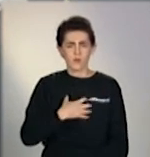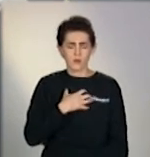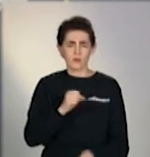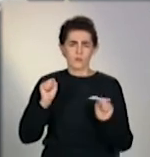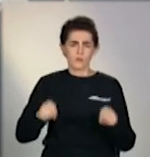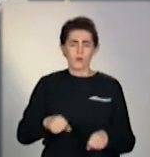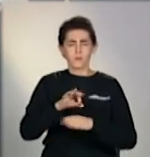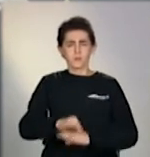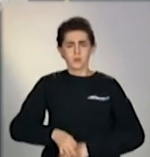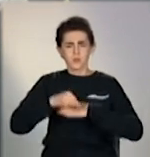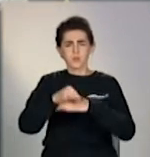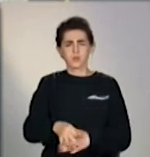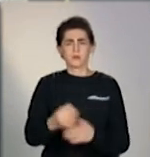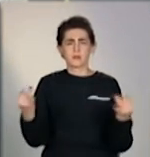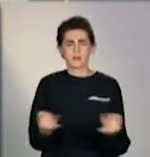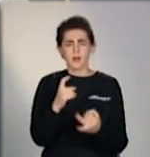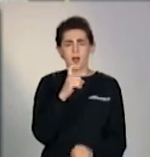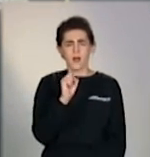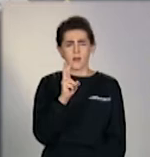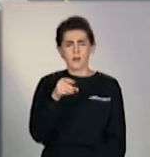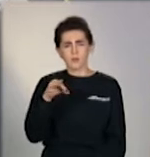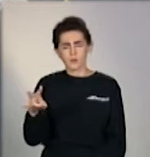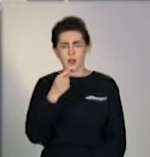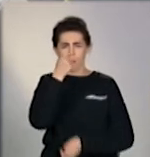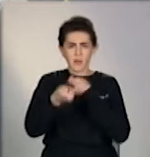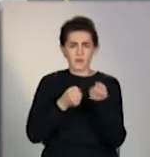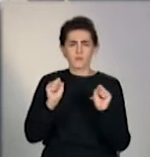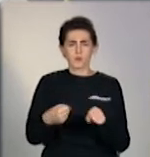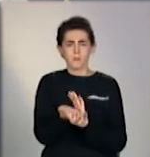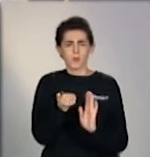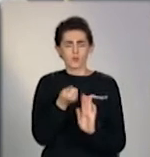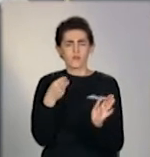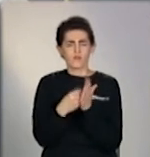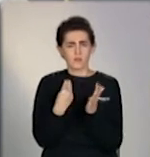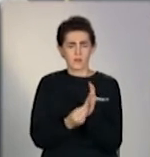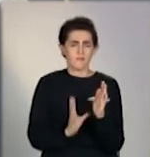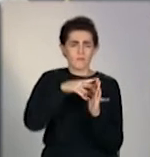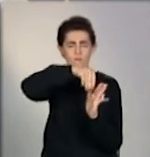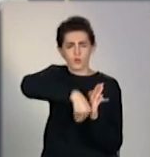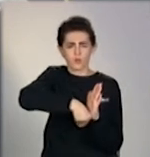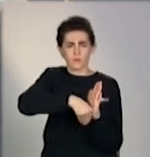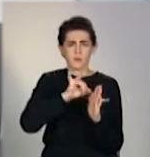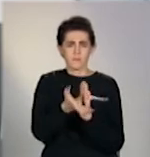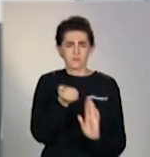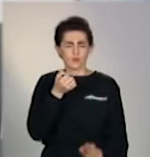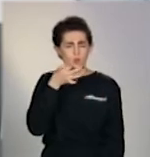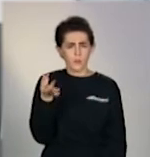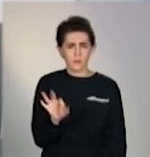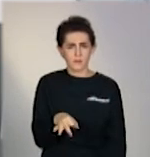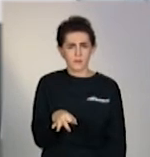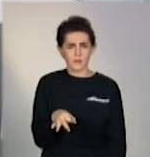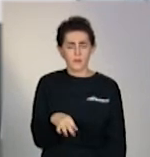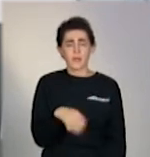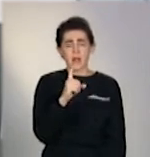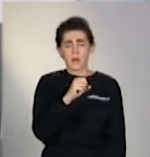часу відбуваються хакатони чи якісь івенти, де можна залучити інвестиції або здобути досвід. Хаб